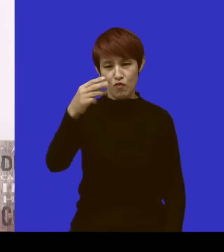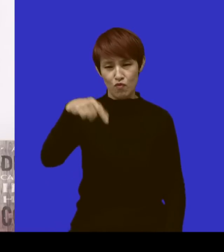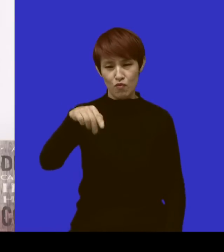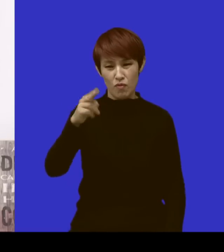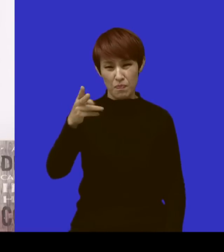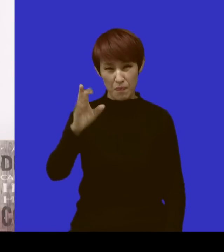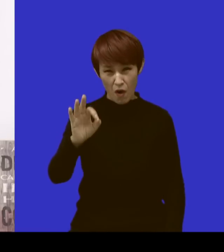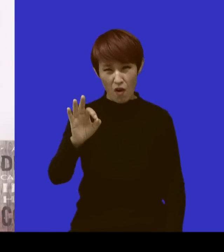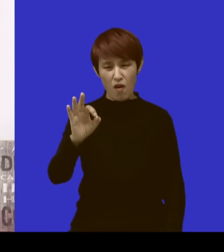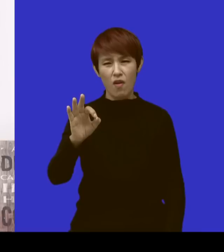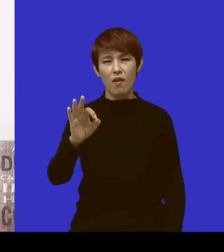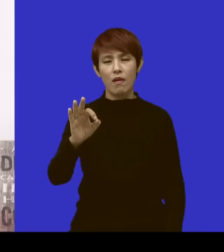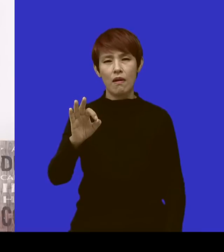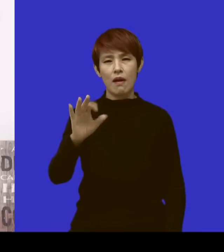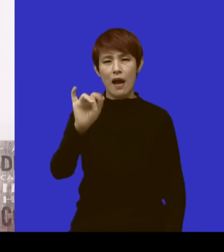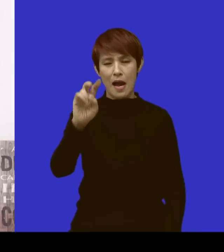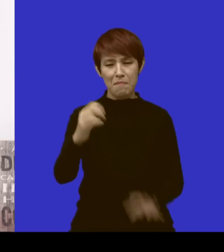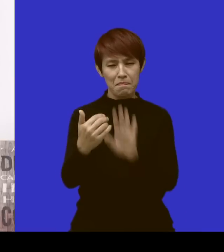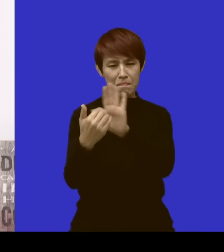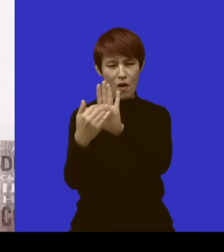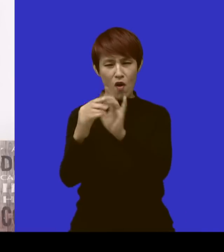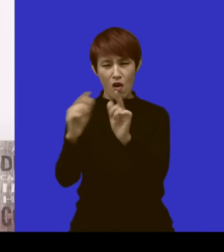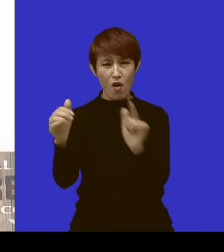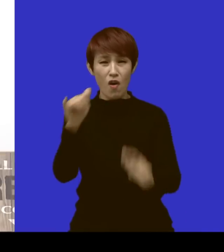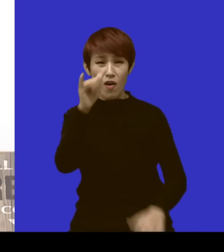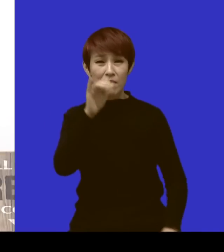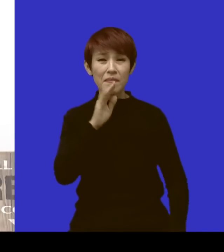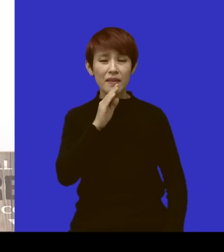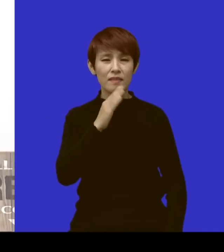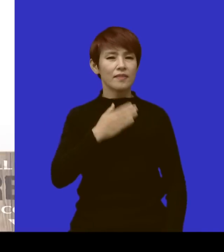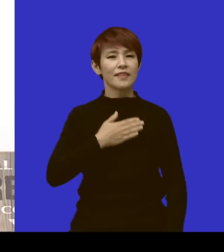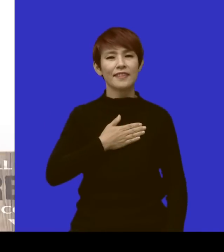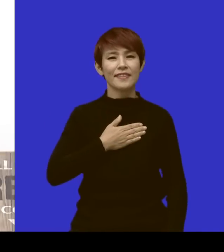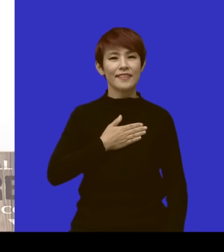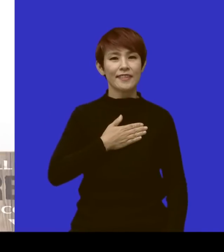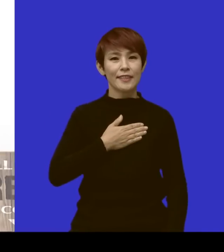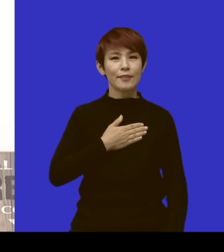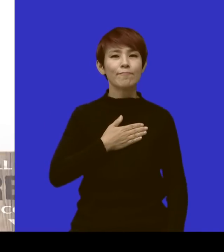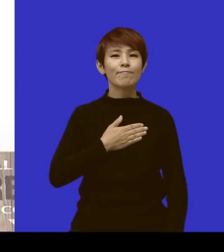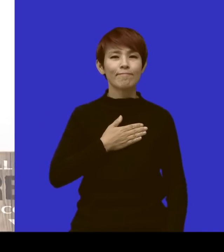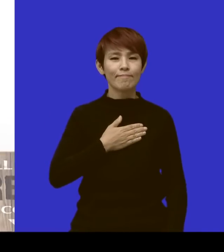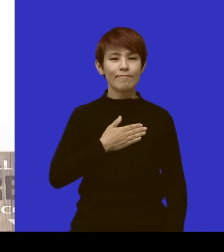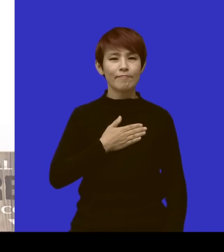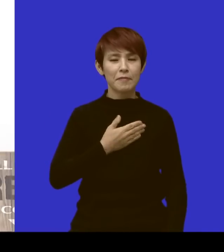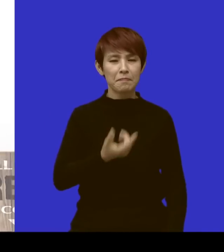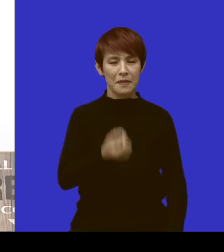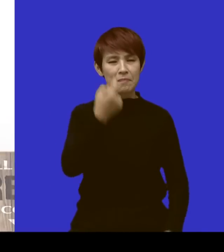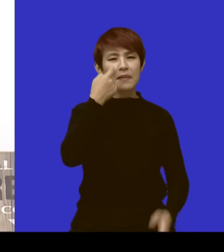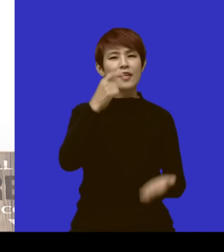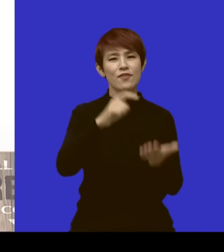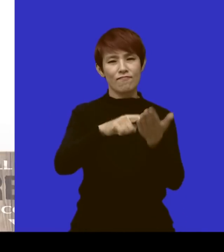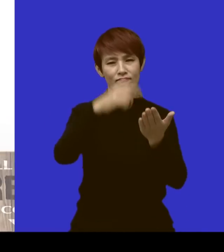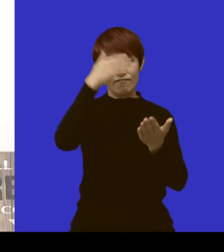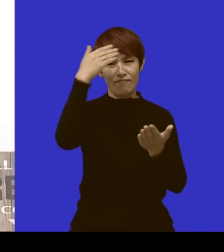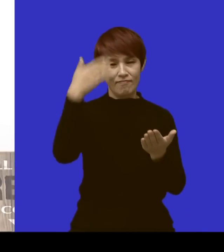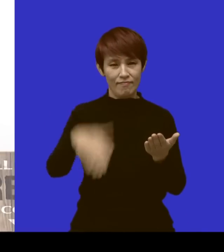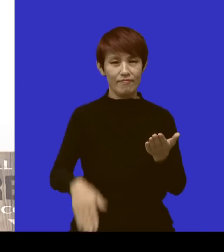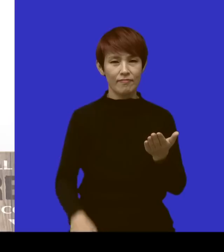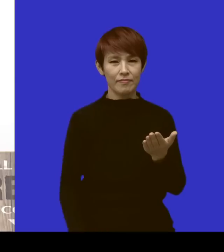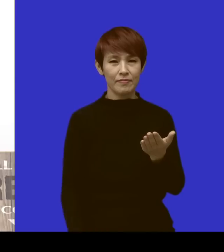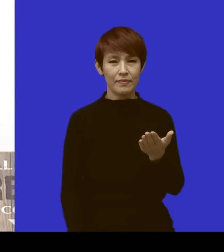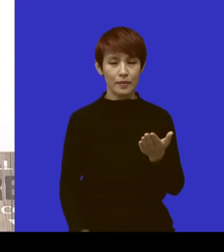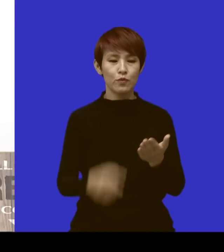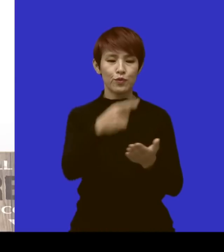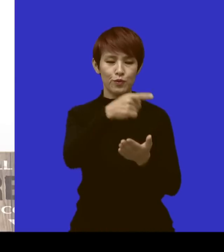만큼 항암도 하고 예. 이런 과정이 좀 있잖아요. 예. 근데 저는 그래도 감사하게 일찍 발견을 해서 예. 수술을